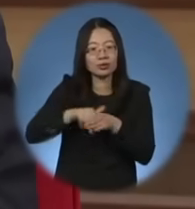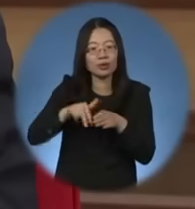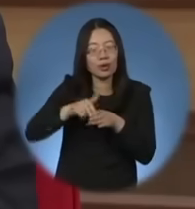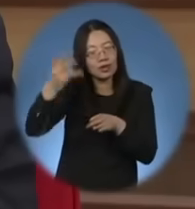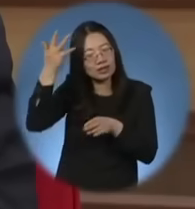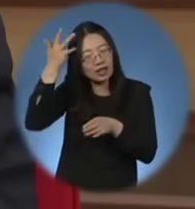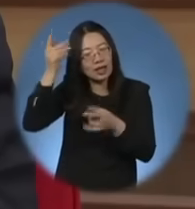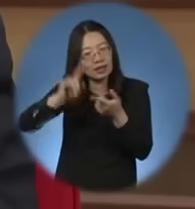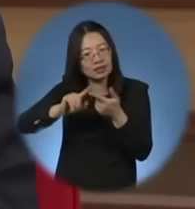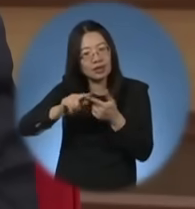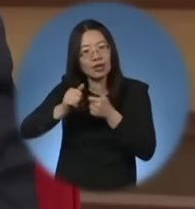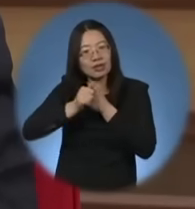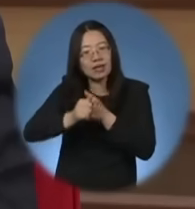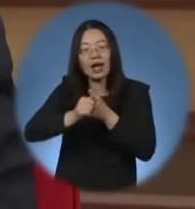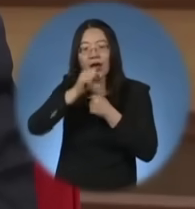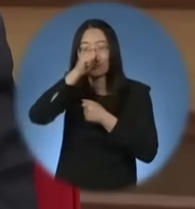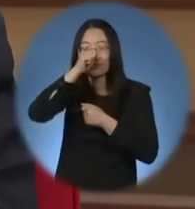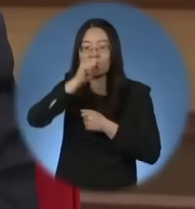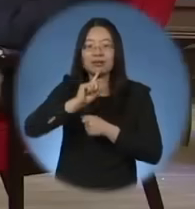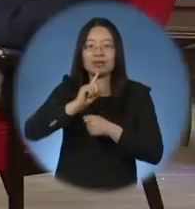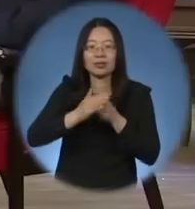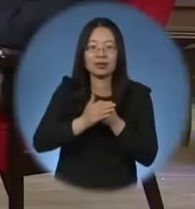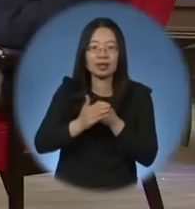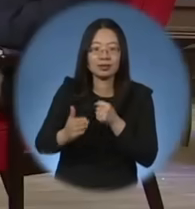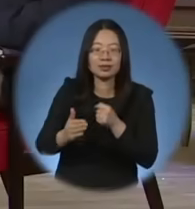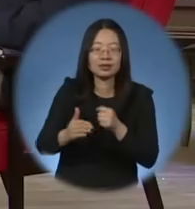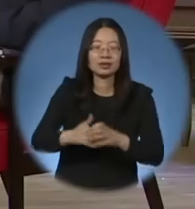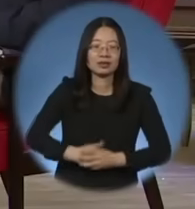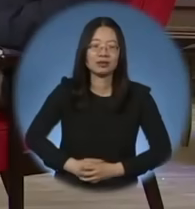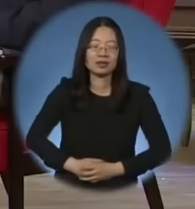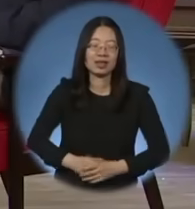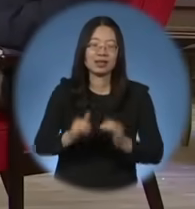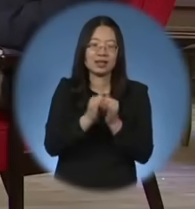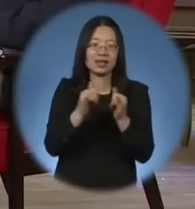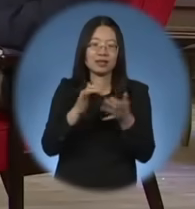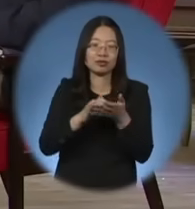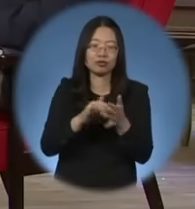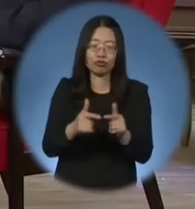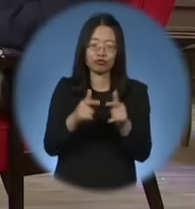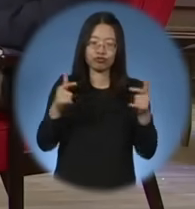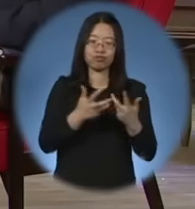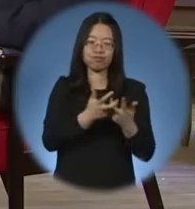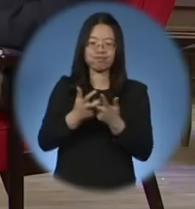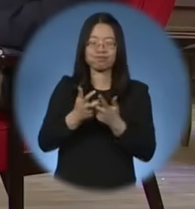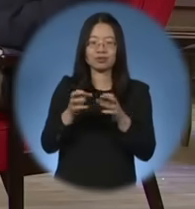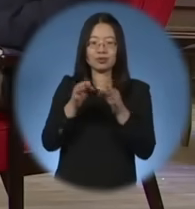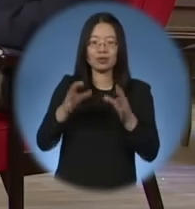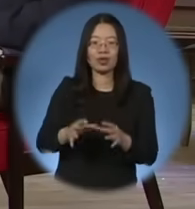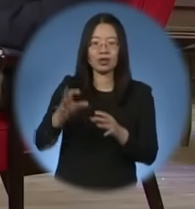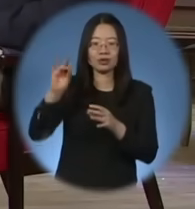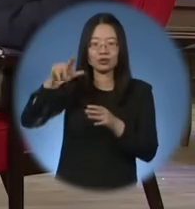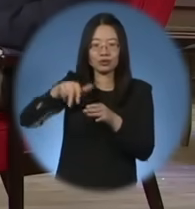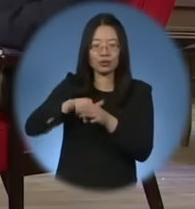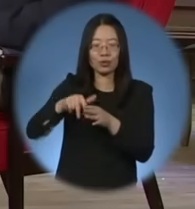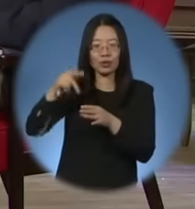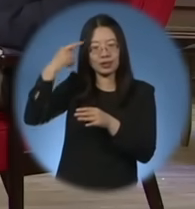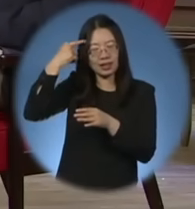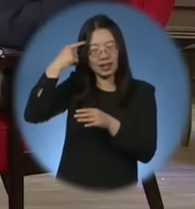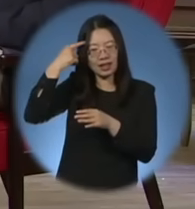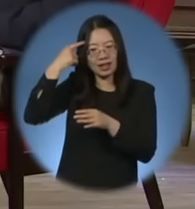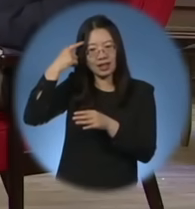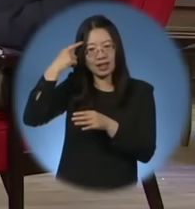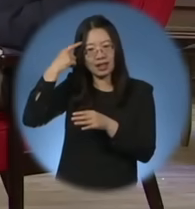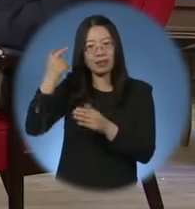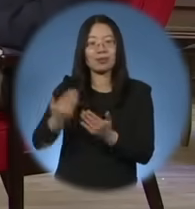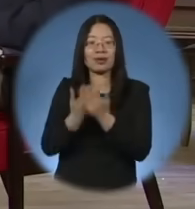유교사상을 그대로 해야 되겠다 아 그러니까 그 세 가지 이유 인구 또 저 그동안 유교 사상은지